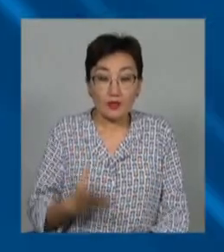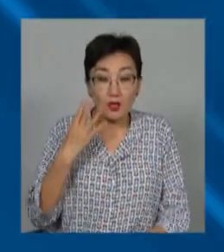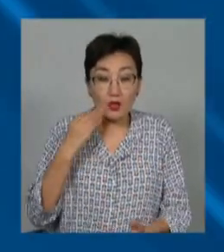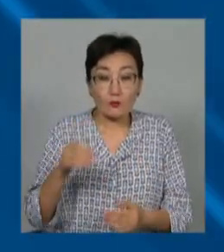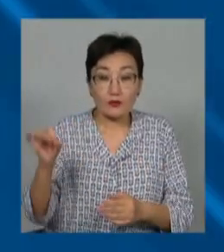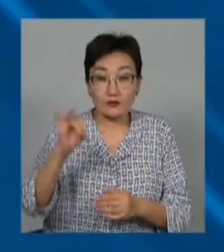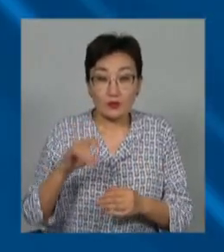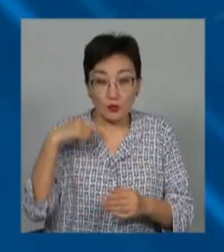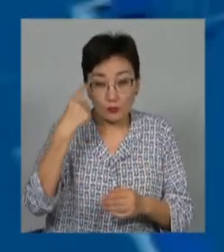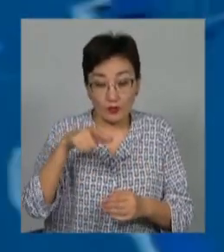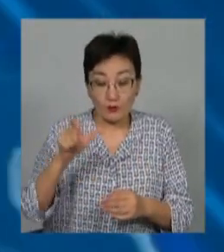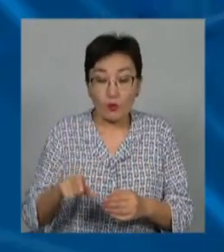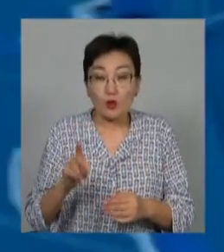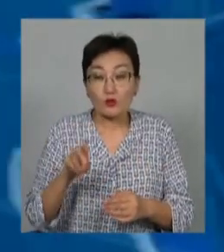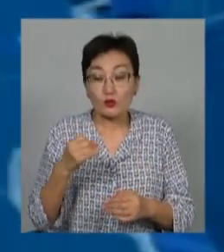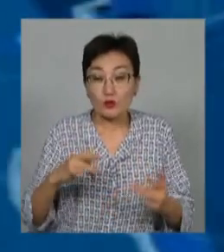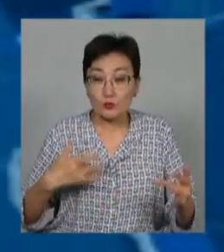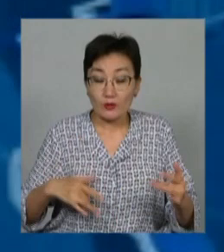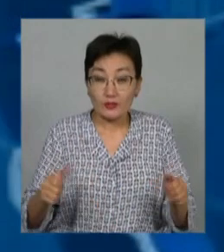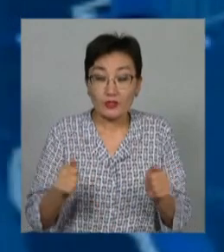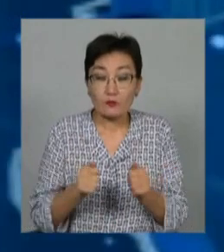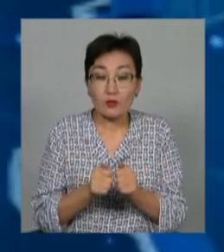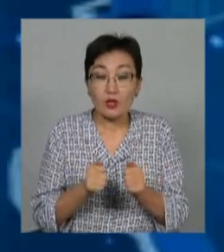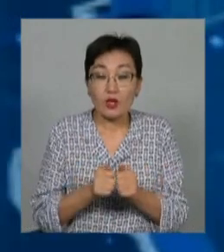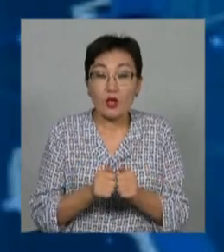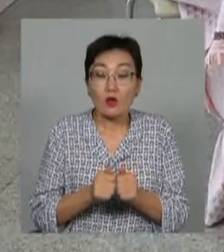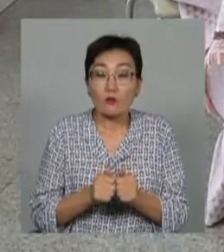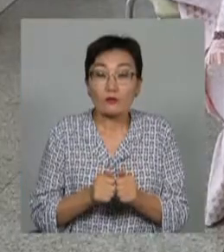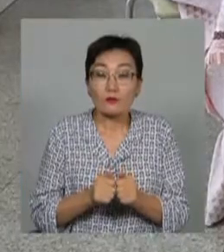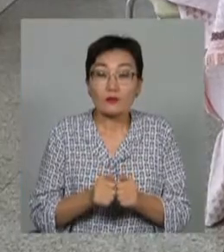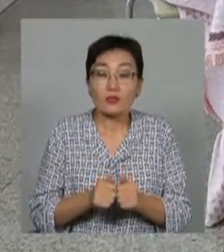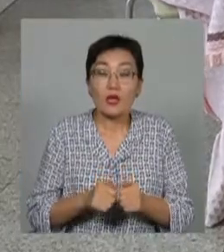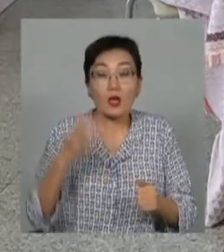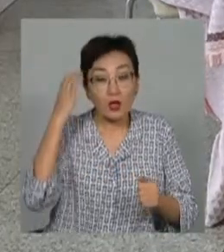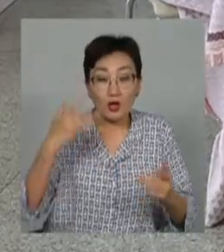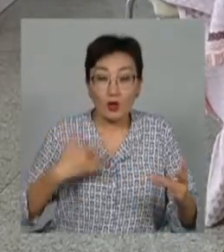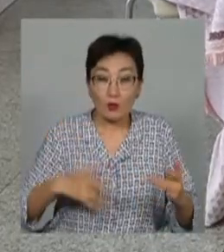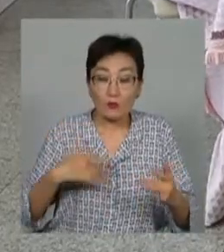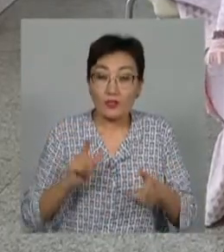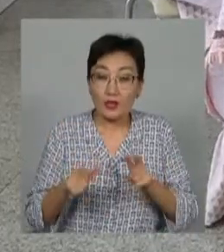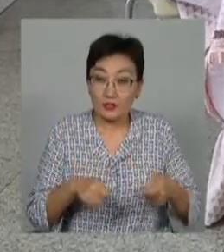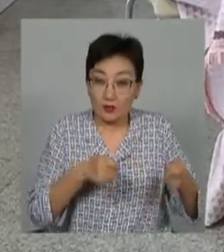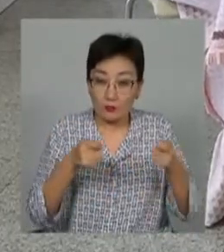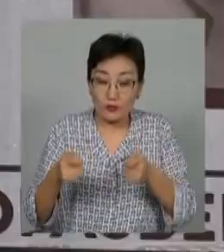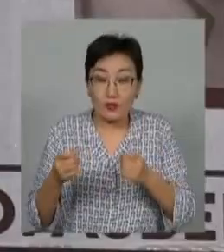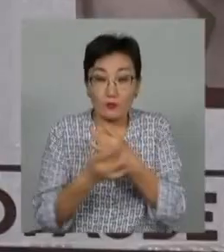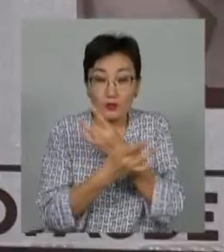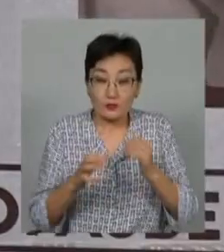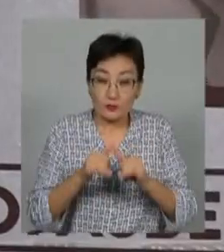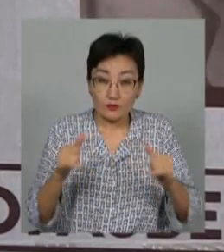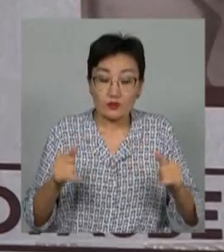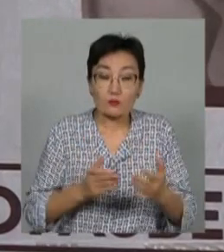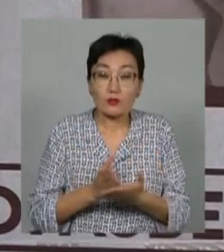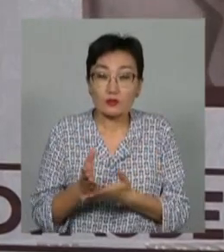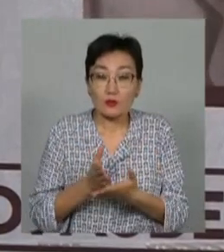Алматыға тарихи тұлға күйші Оразбек Сәрсенұлы жанына серік еткен күмбірлеген қара домбырасының түп нұсқасы әкелінді. Ел мәдениетінің дамуына